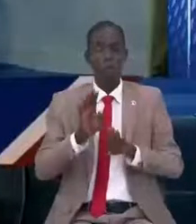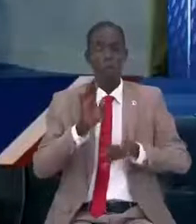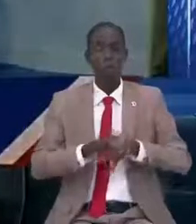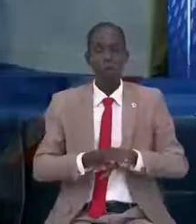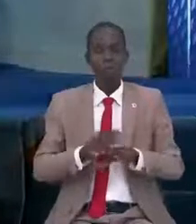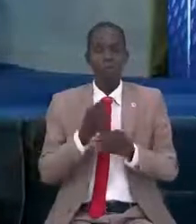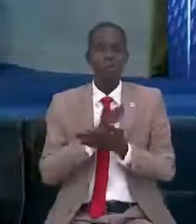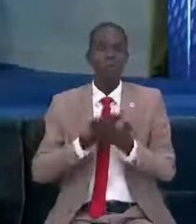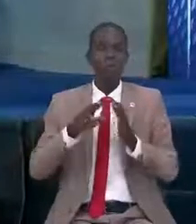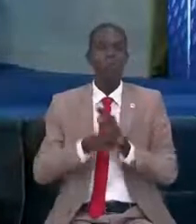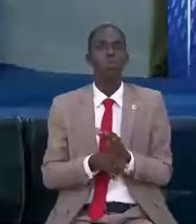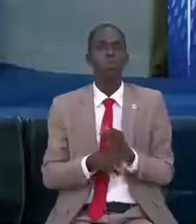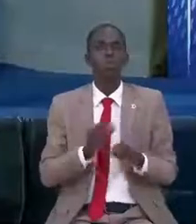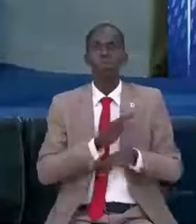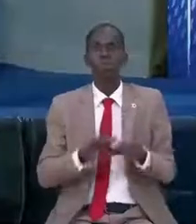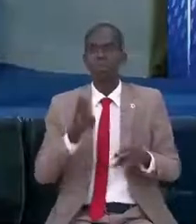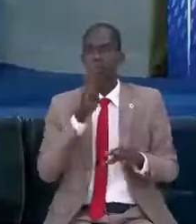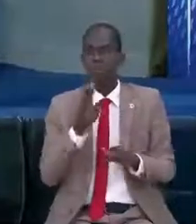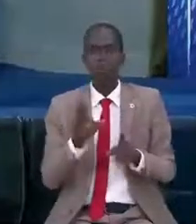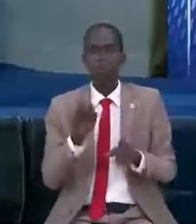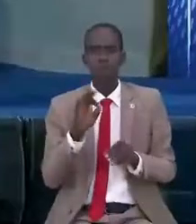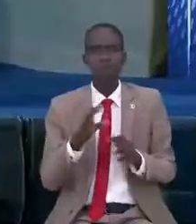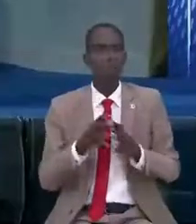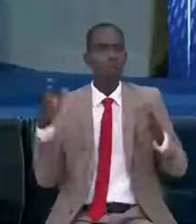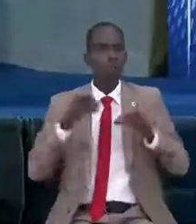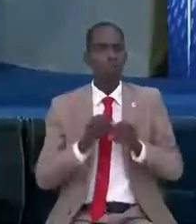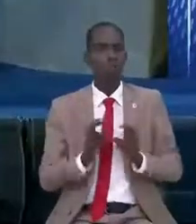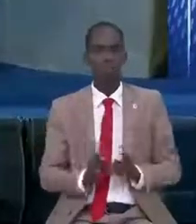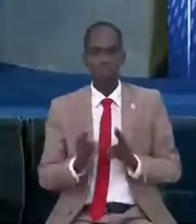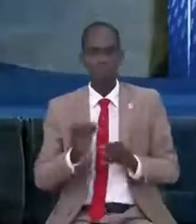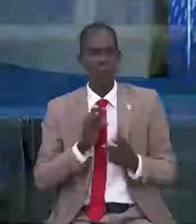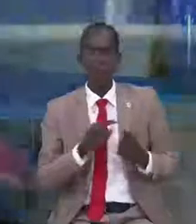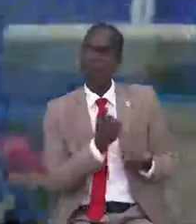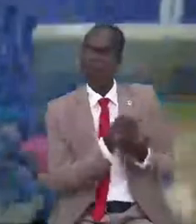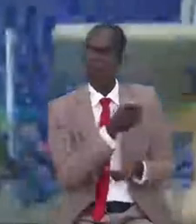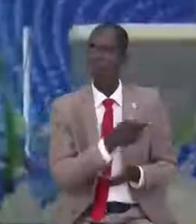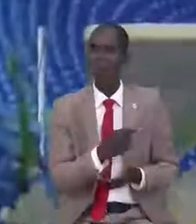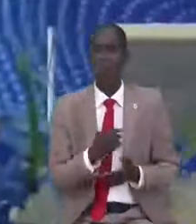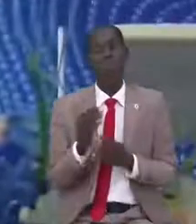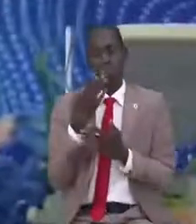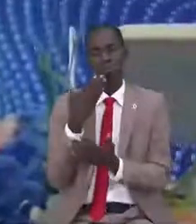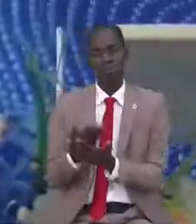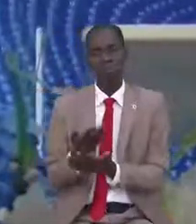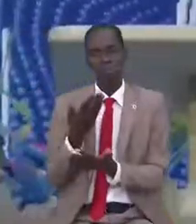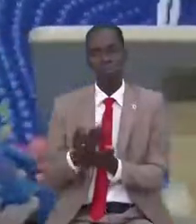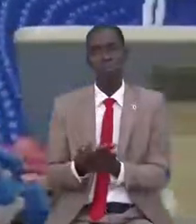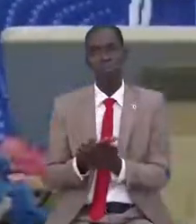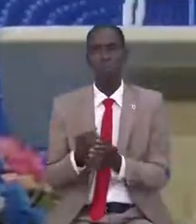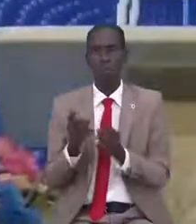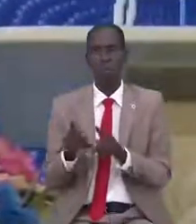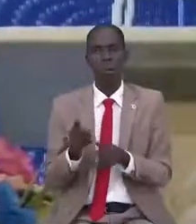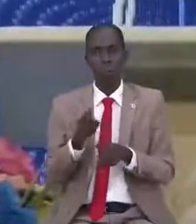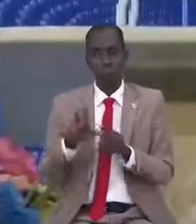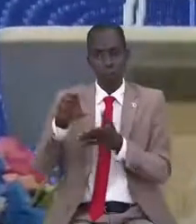la sainteté. Faut pas être trop pressé que je vais t'aider, d'accord, c'est bon. Mais ton